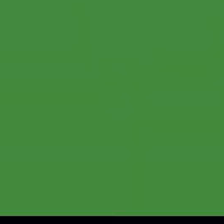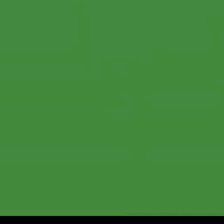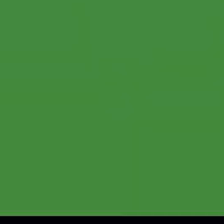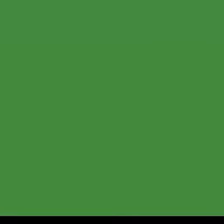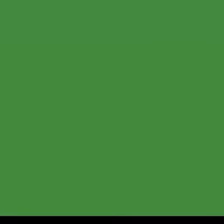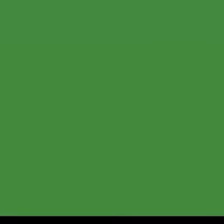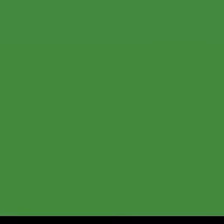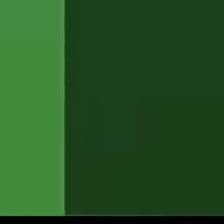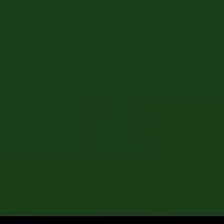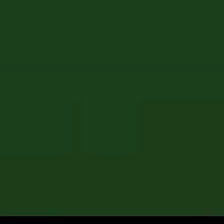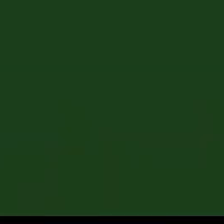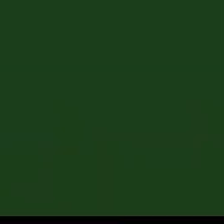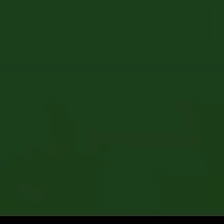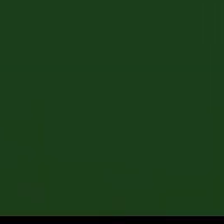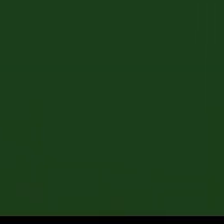Музика